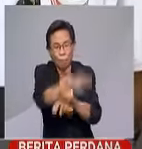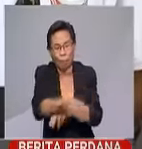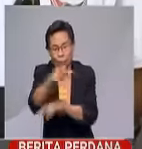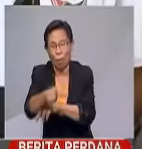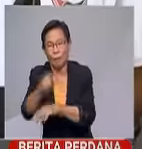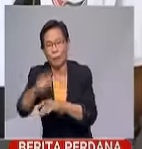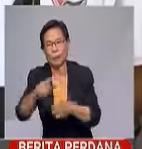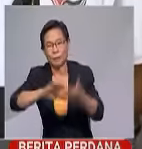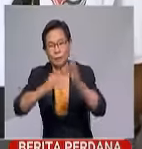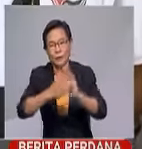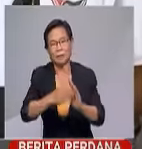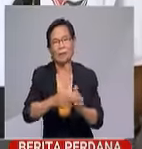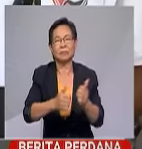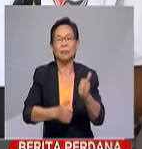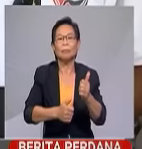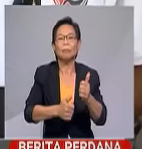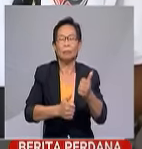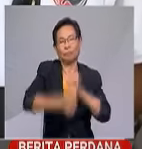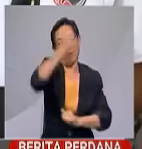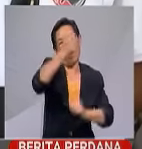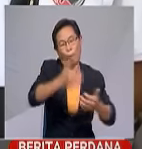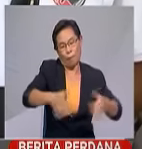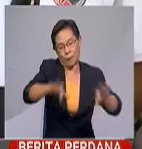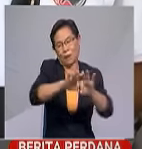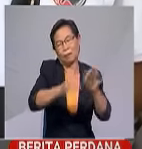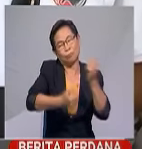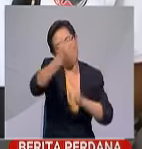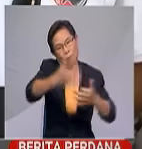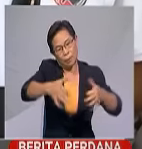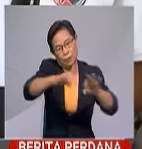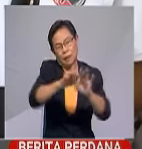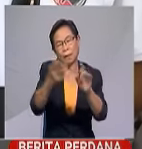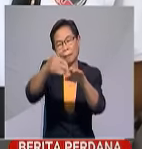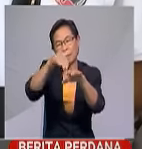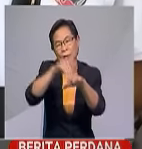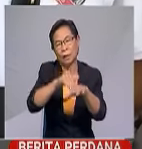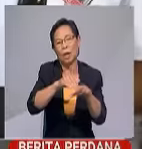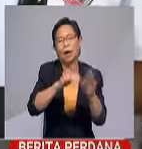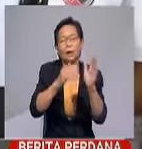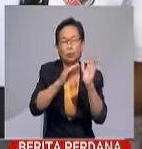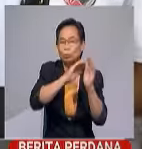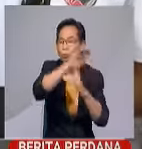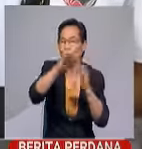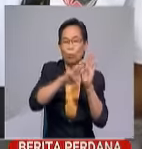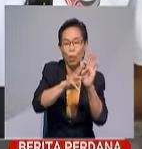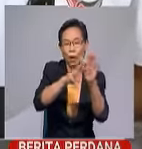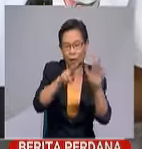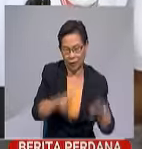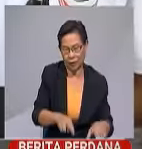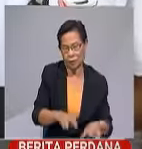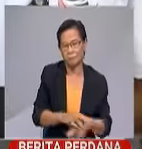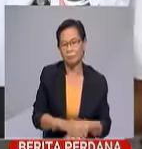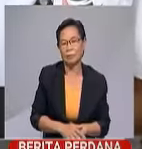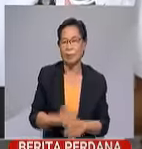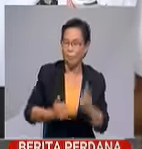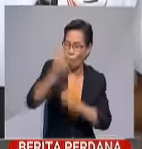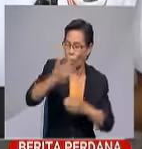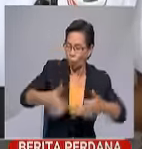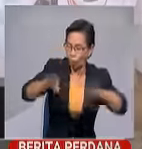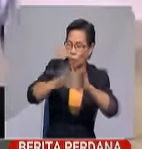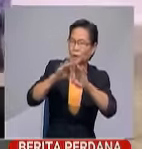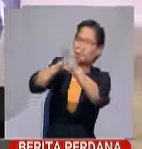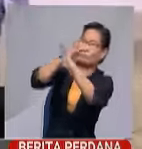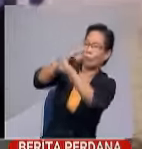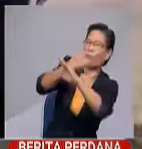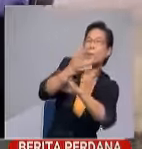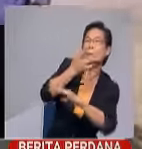hendaklah menjadi prioriti kepada semua wakil rakyat. Yang penting kita bela nasib